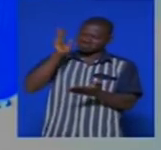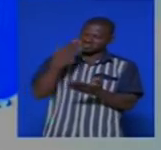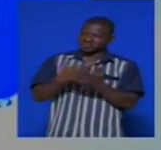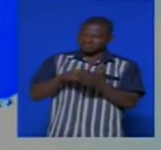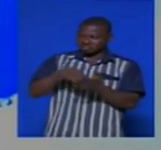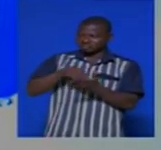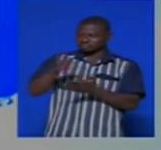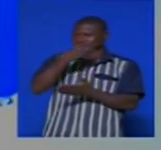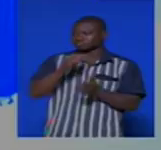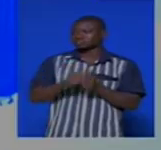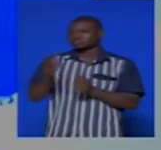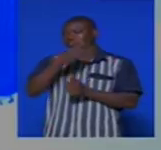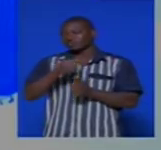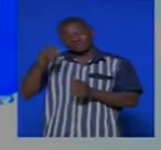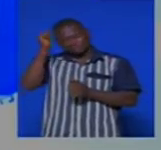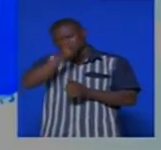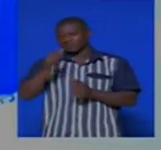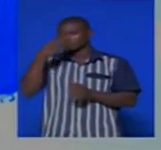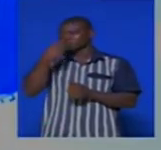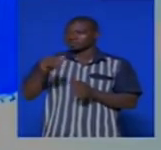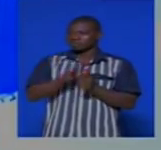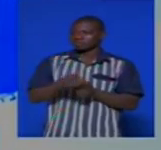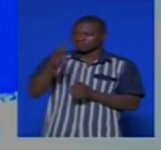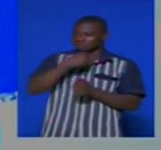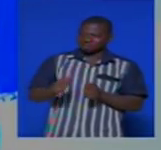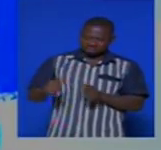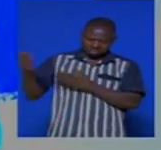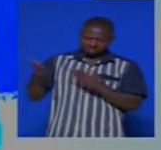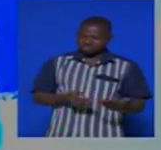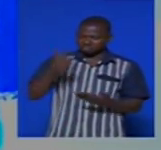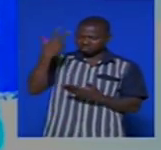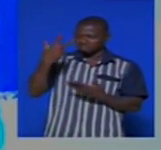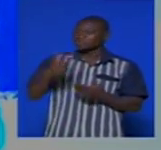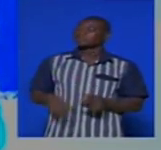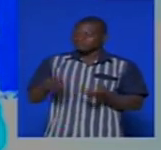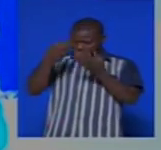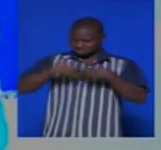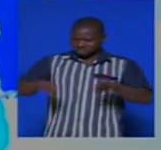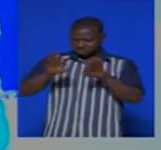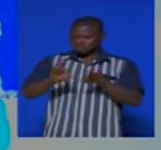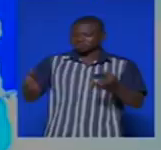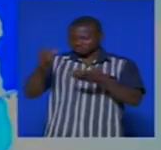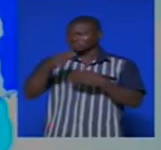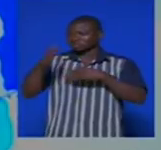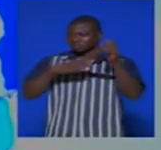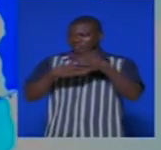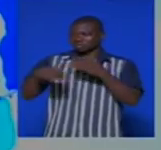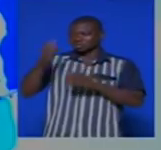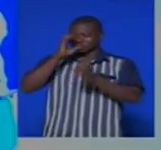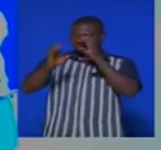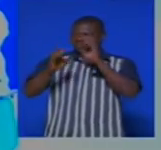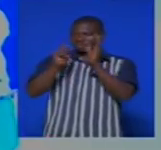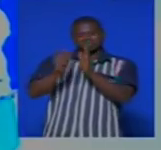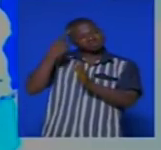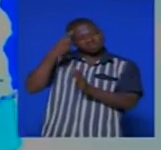d'infrastructures de communication de l'Afrique de l'Ouest a accouché de 3 importantes infrastructures de communication pour le Burkina. Il s'agit d'une liaison fibre